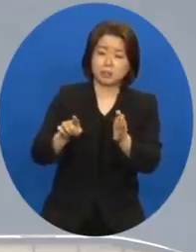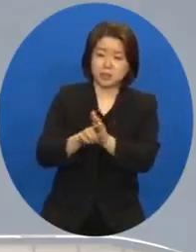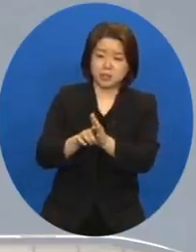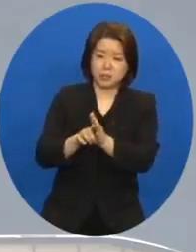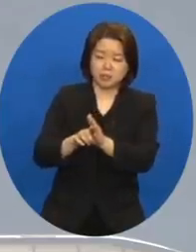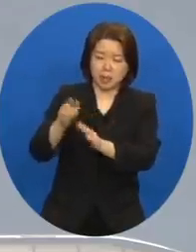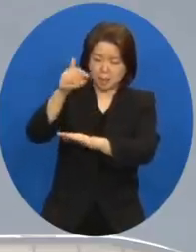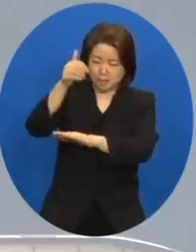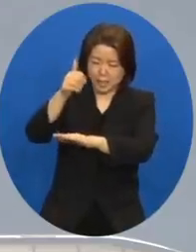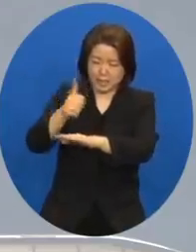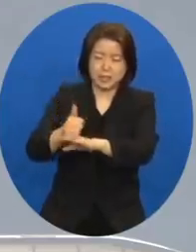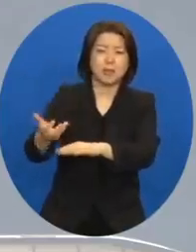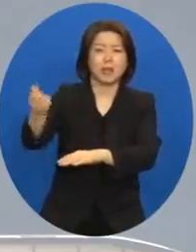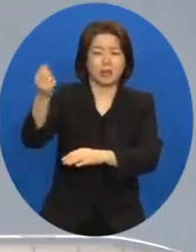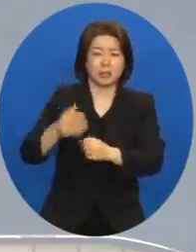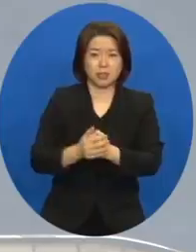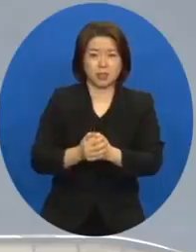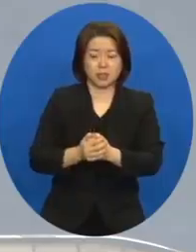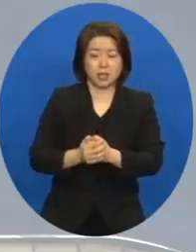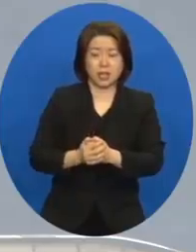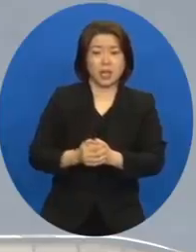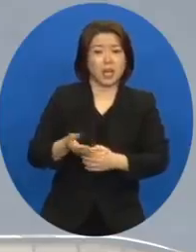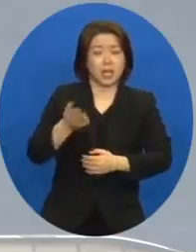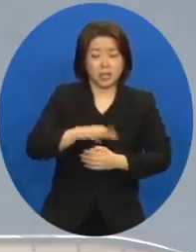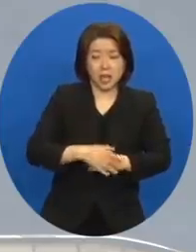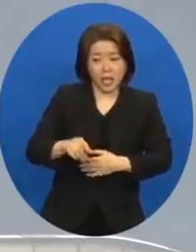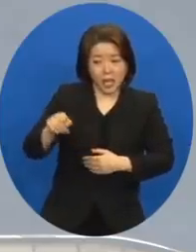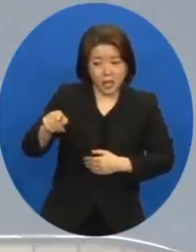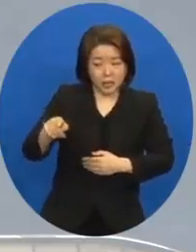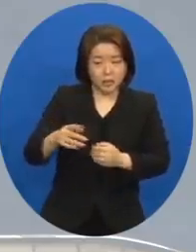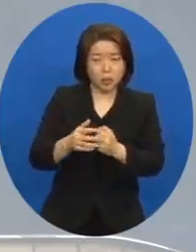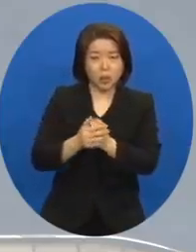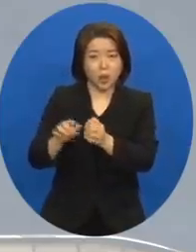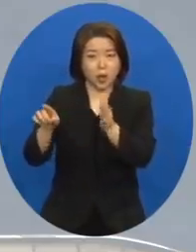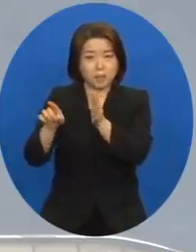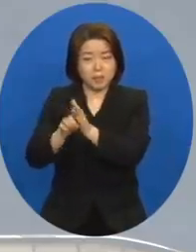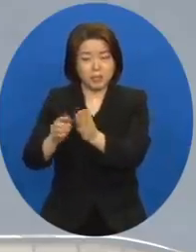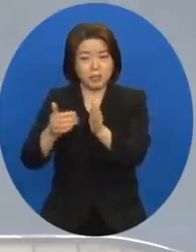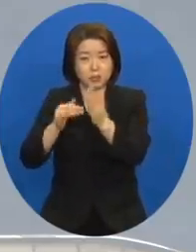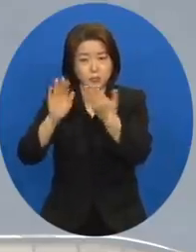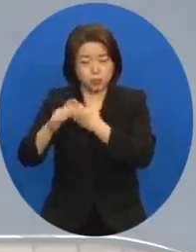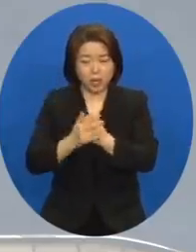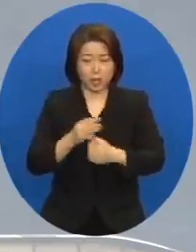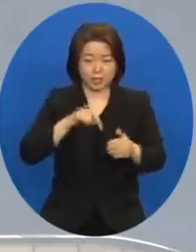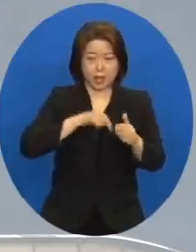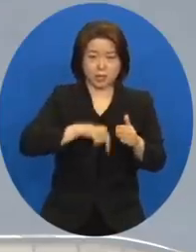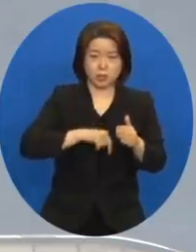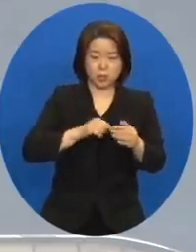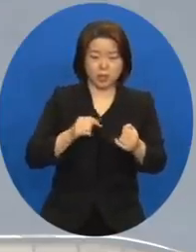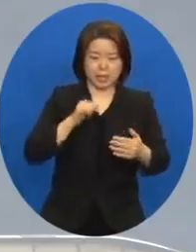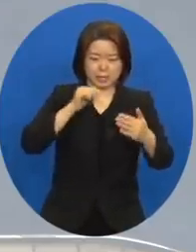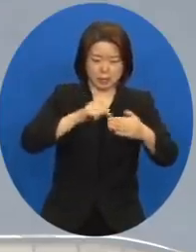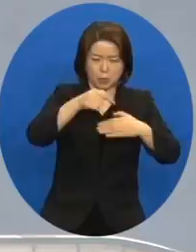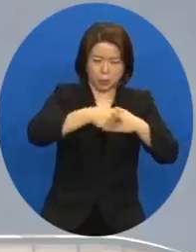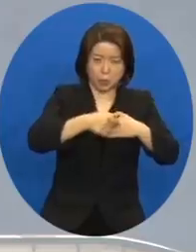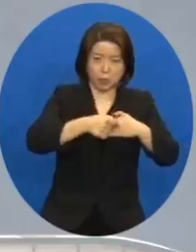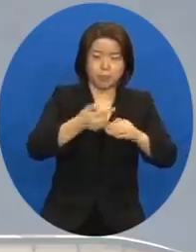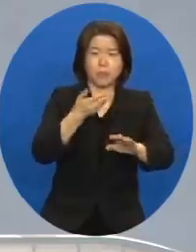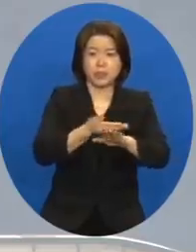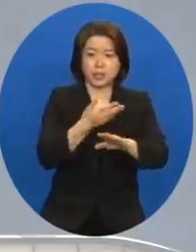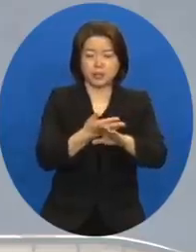가지게 되었어 그게 및 어지게 되니까 그때부터 제안 의 속과 것이 다른게